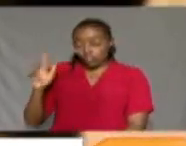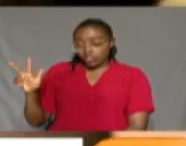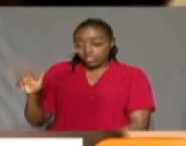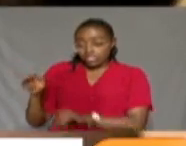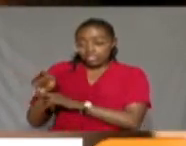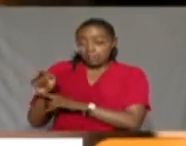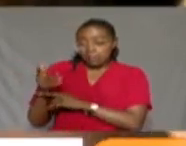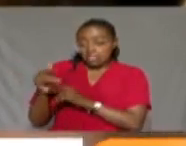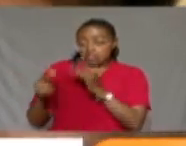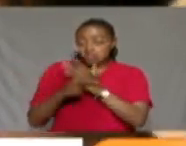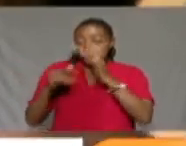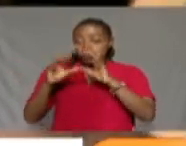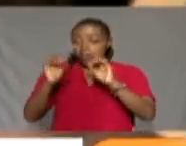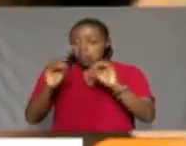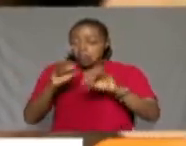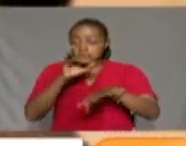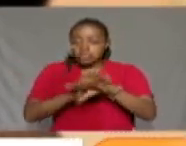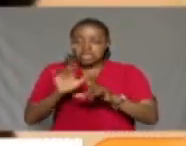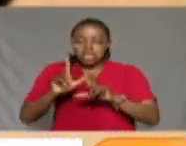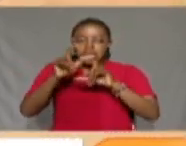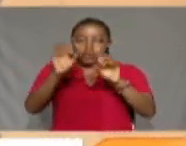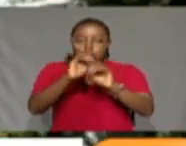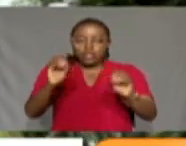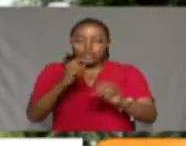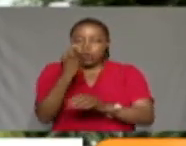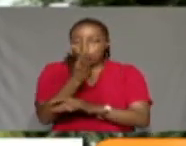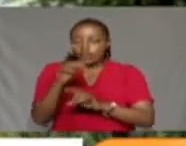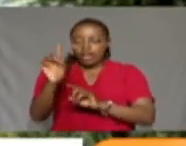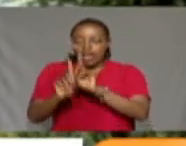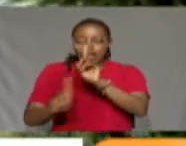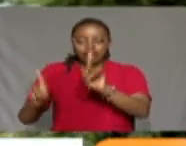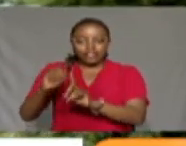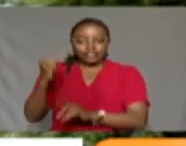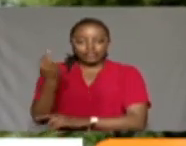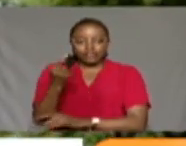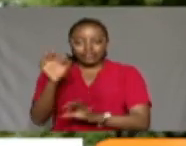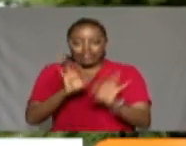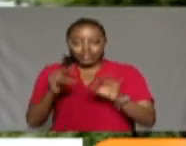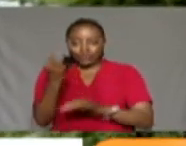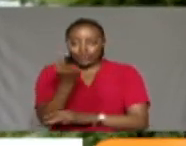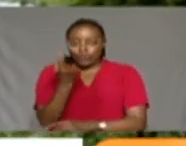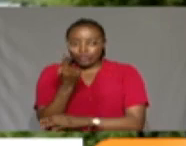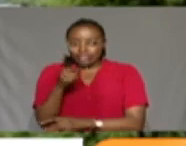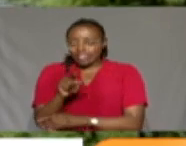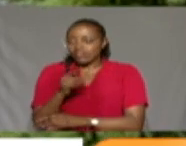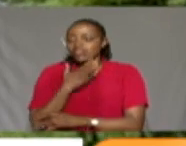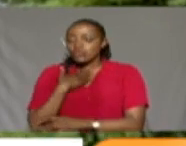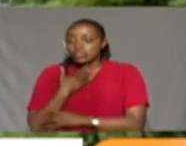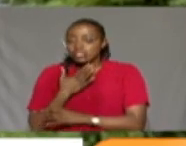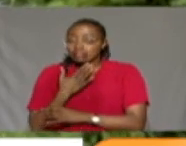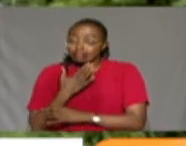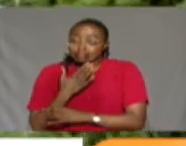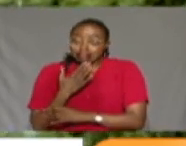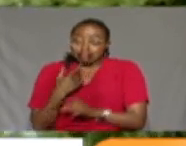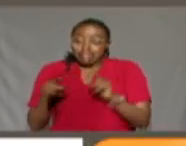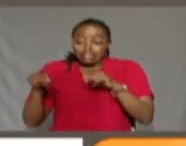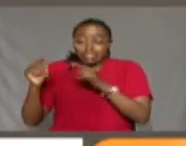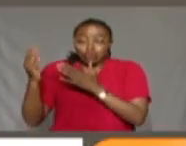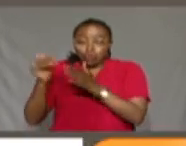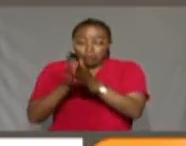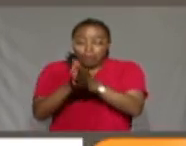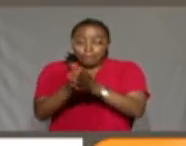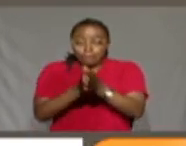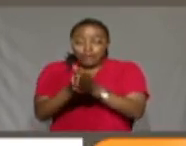is not for fame or even earning rewards. It's their passion. Their guardians don't want them exploited, but hope that that same